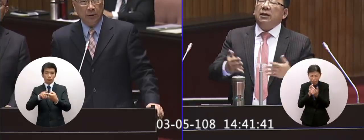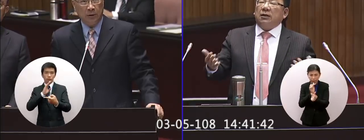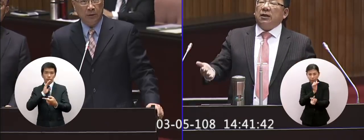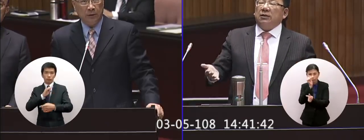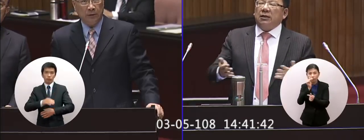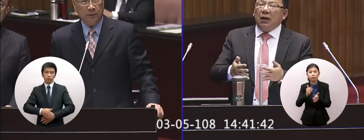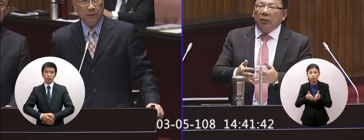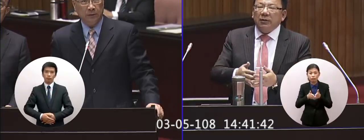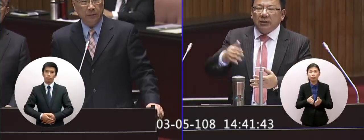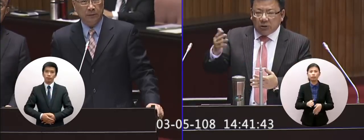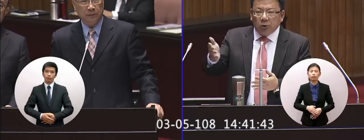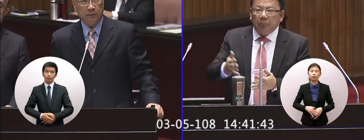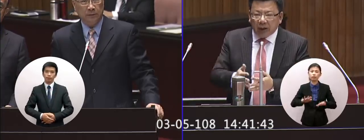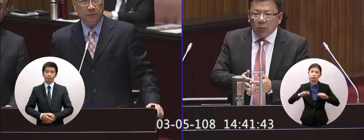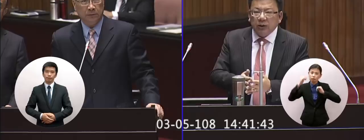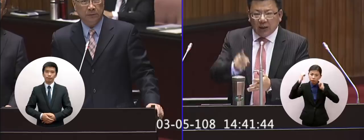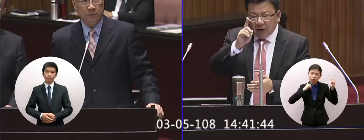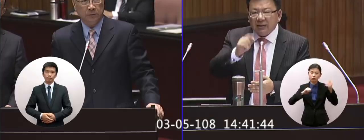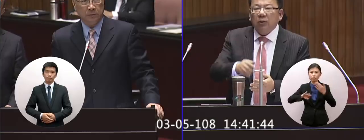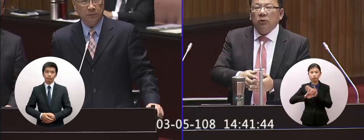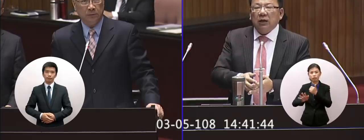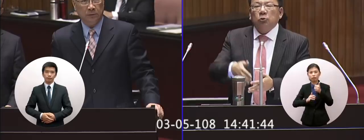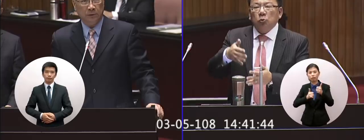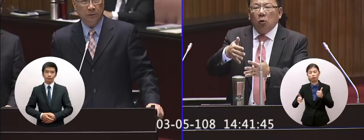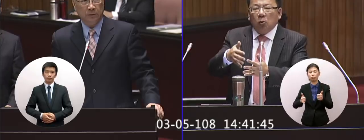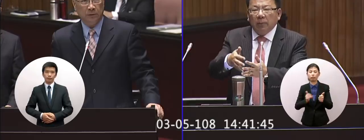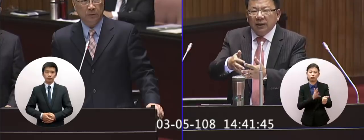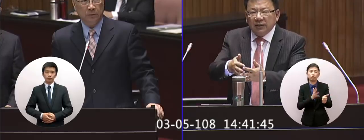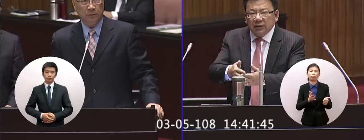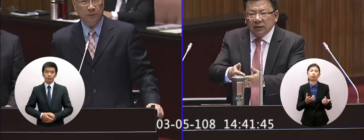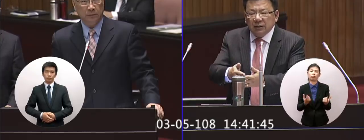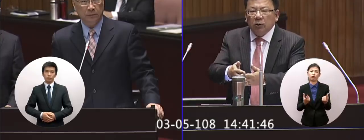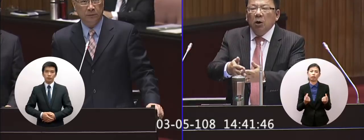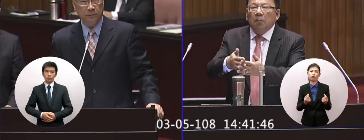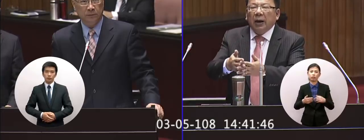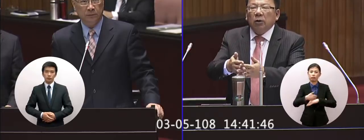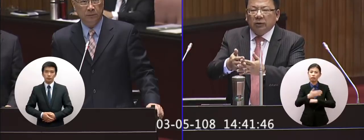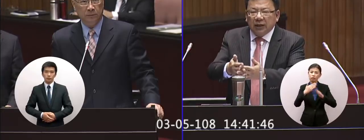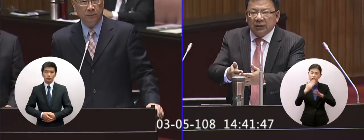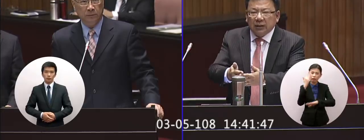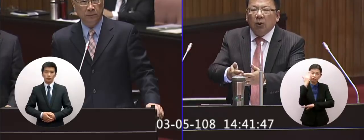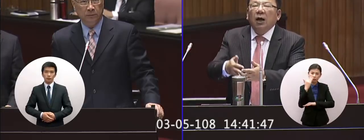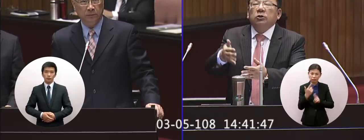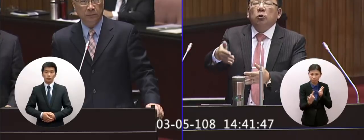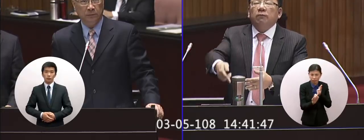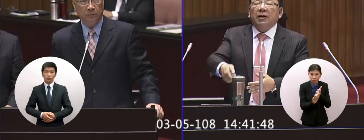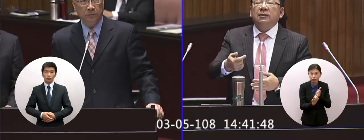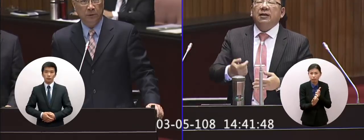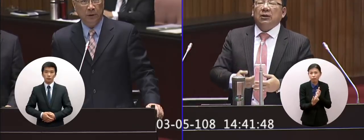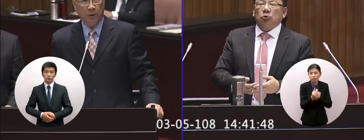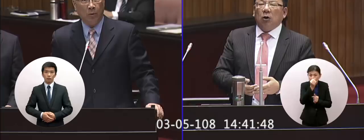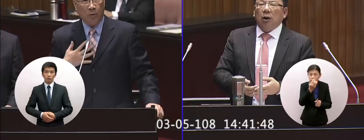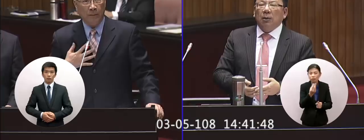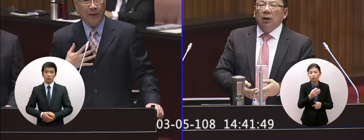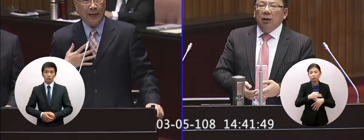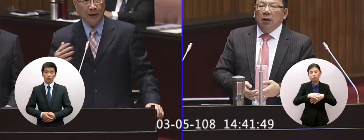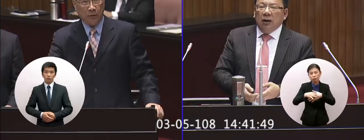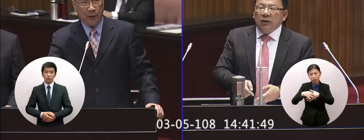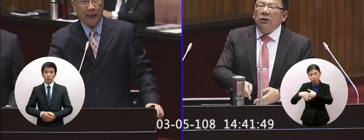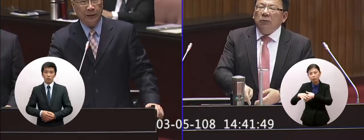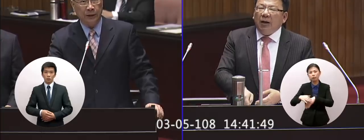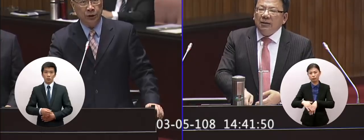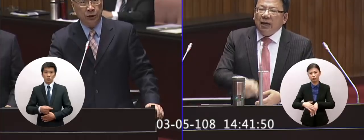是， 好，今天早上其他委员在咨询别的问题也发生过这个。如果我们跟县市政府没有盯紧的话，就会发生这样的状况。